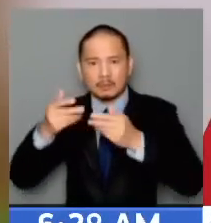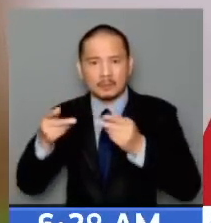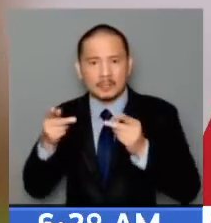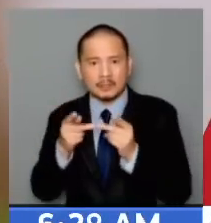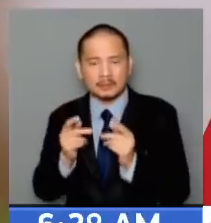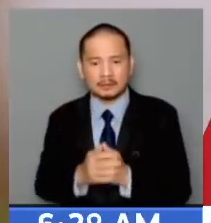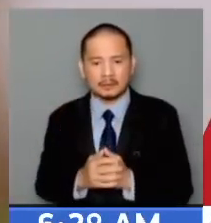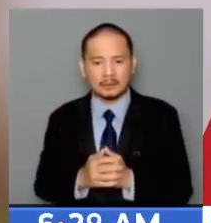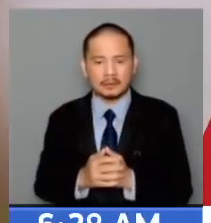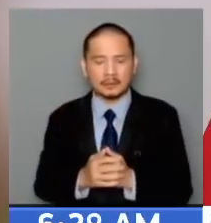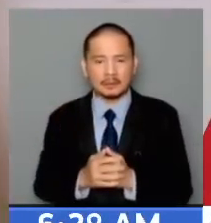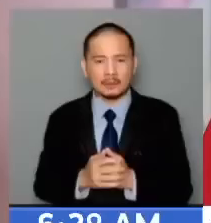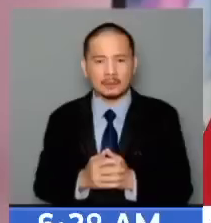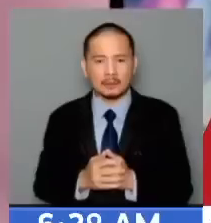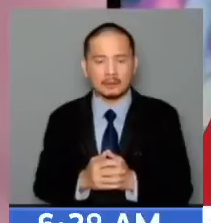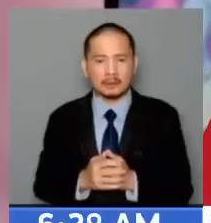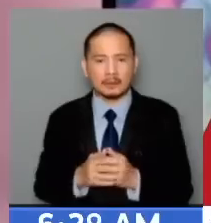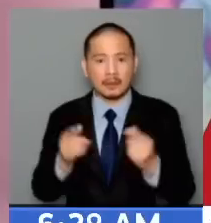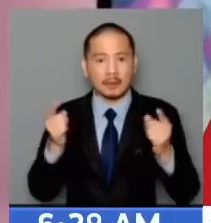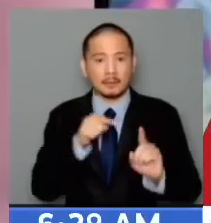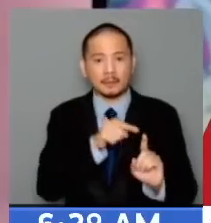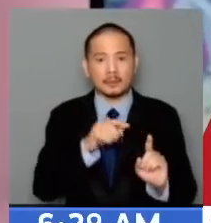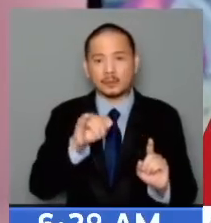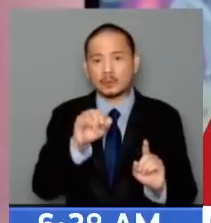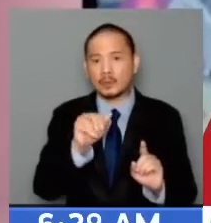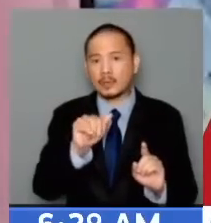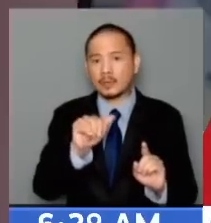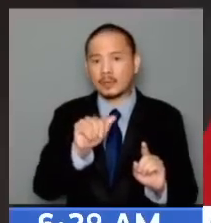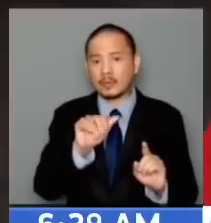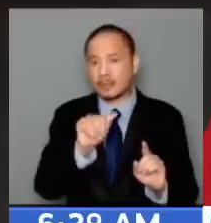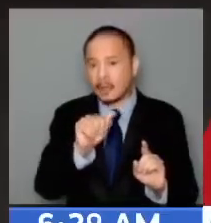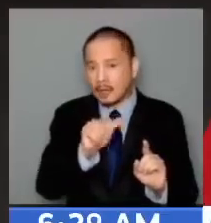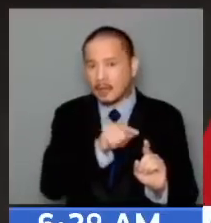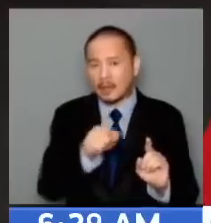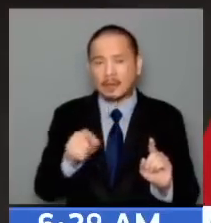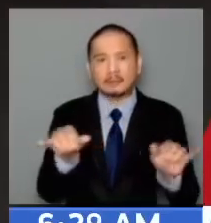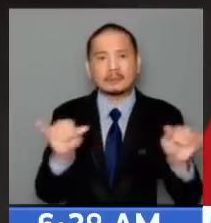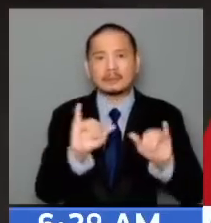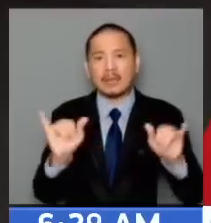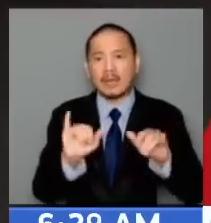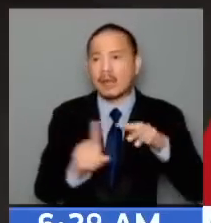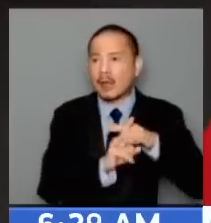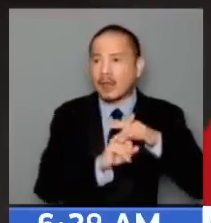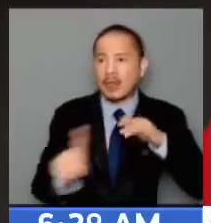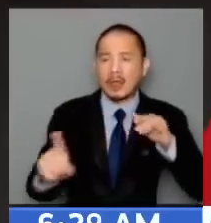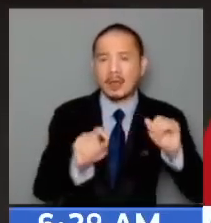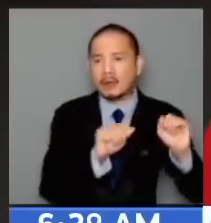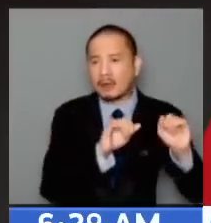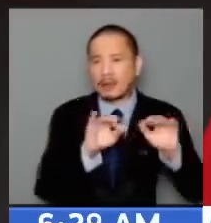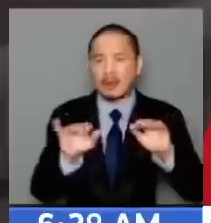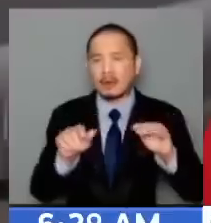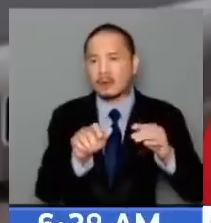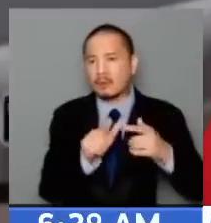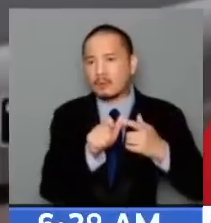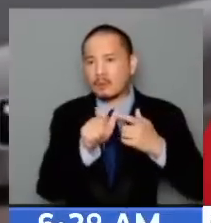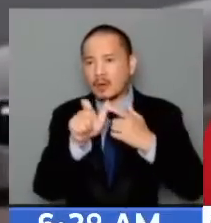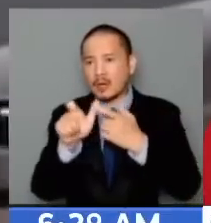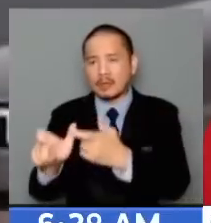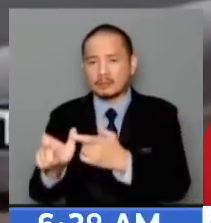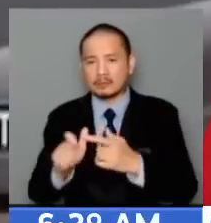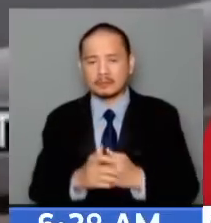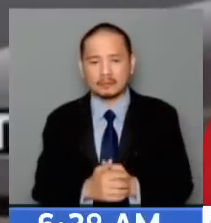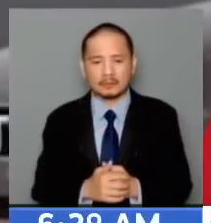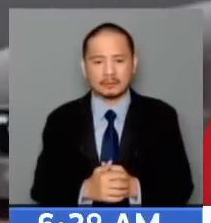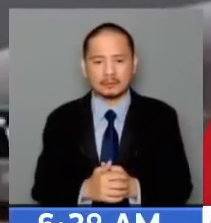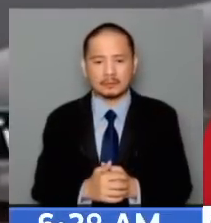komosyon, nagising si Johanna at tumakbo din palabas ng bahay para habulin ang lalaking nanloob sa kanilang bahay. Habang